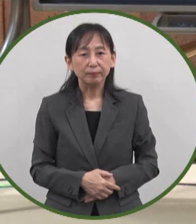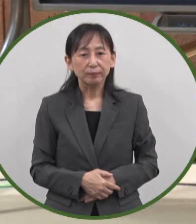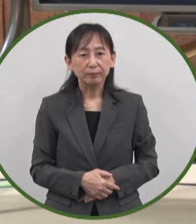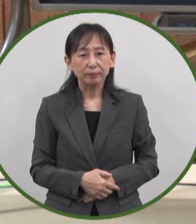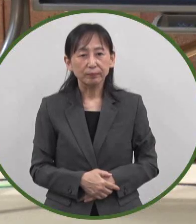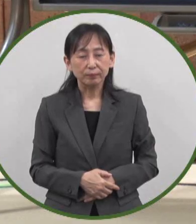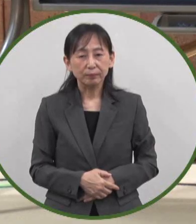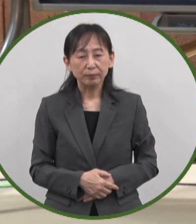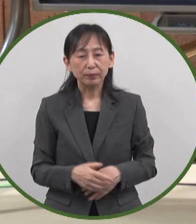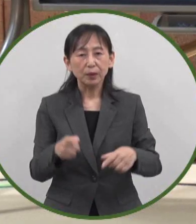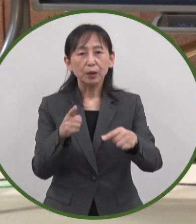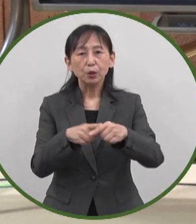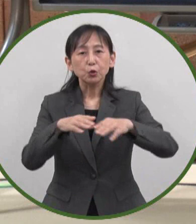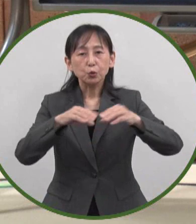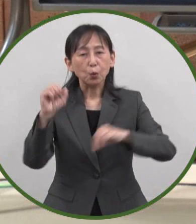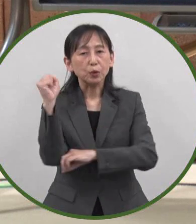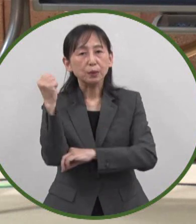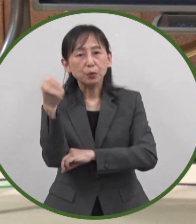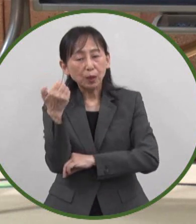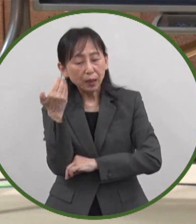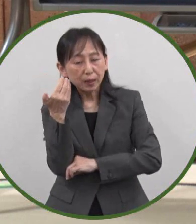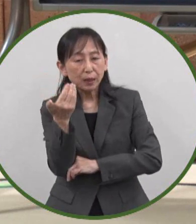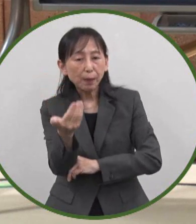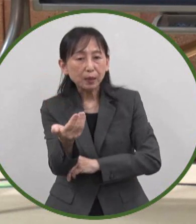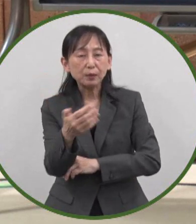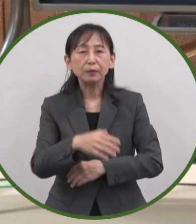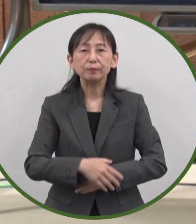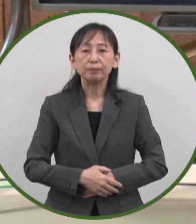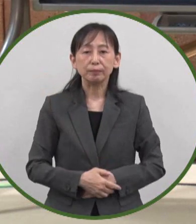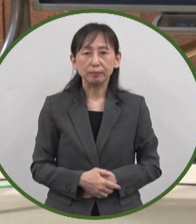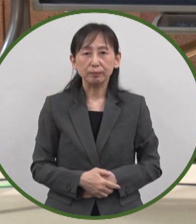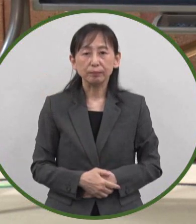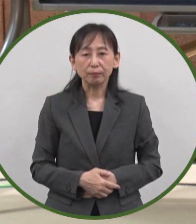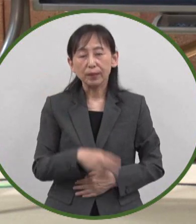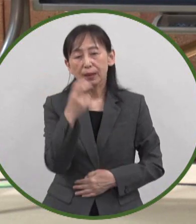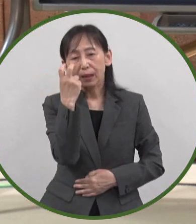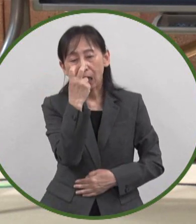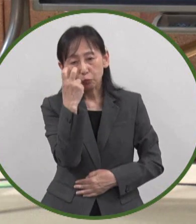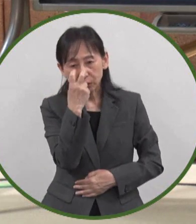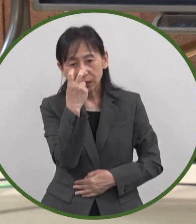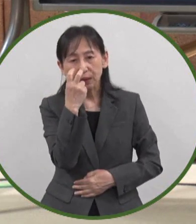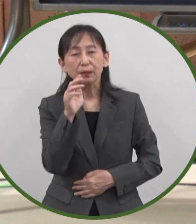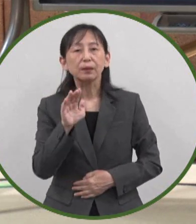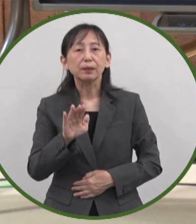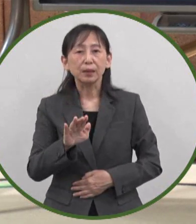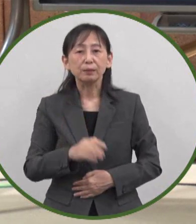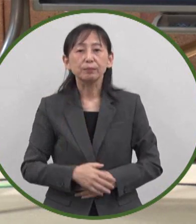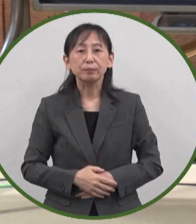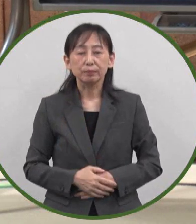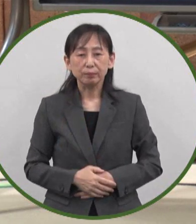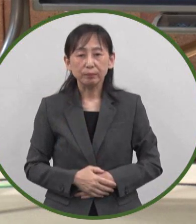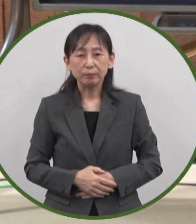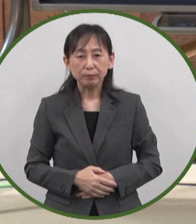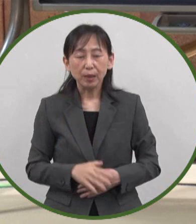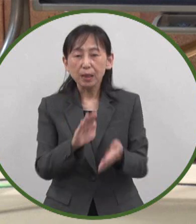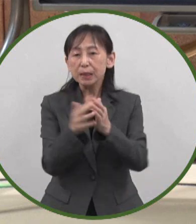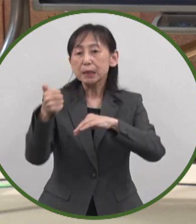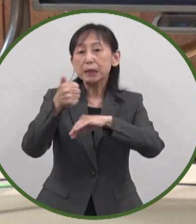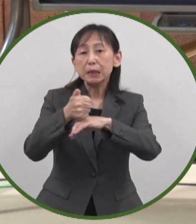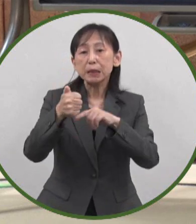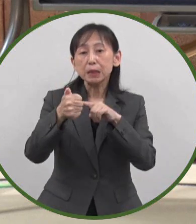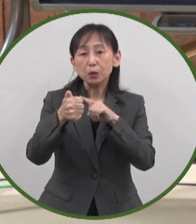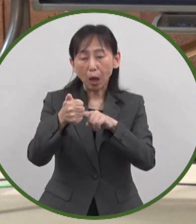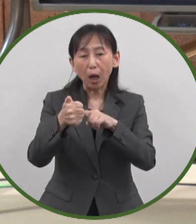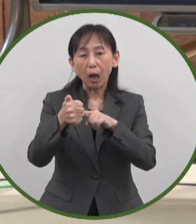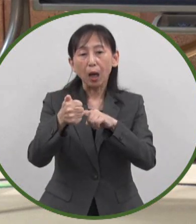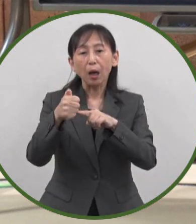後ろからすいません、中国新聞の中久です。と確認で、知事として例えばそのどこまで